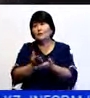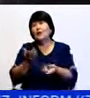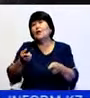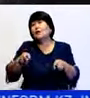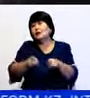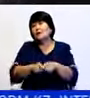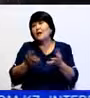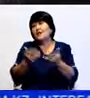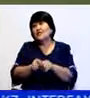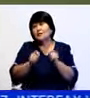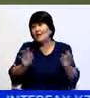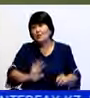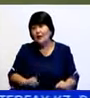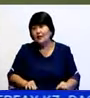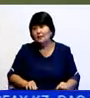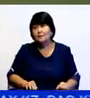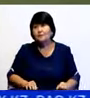ұйымдастырғанымен есеп ашылмады.